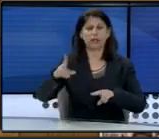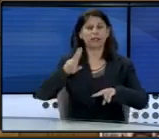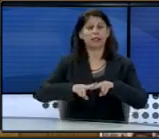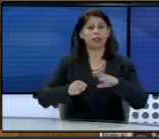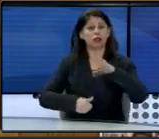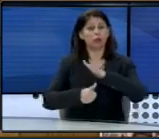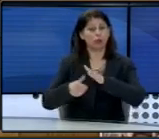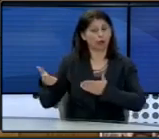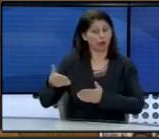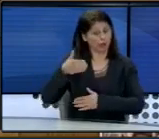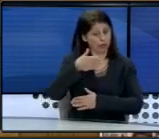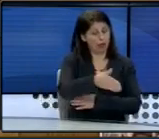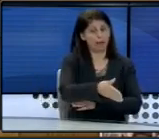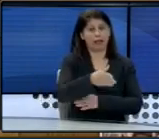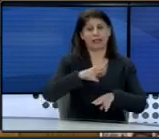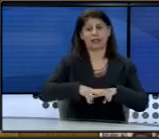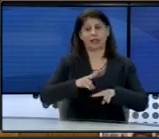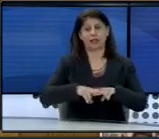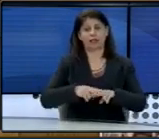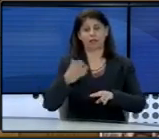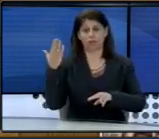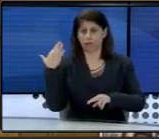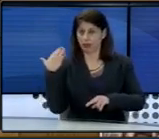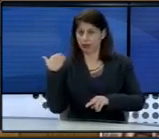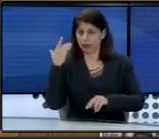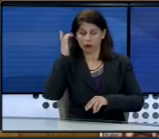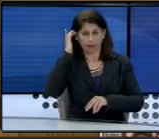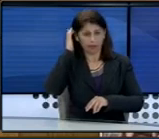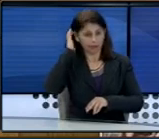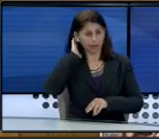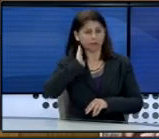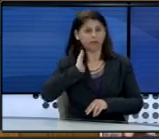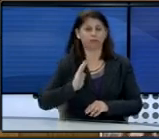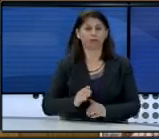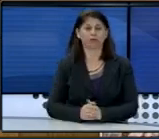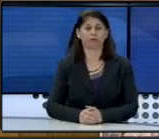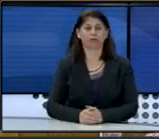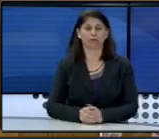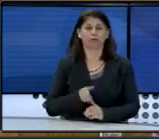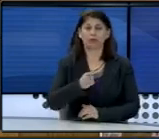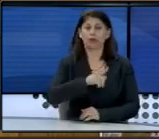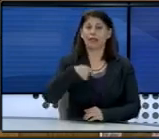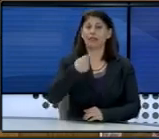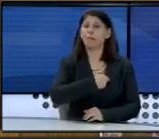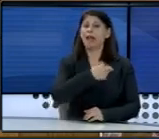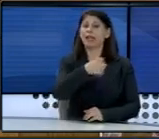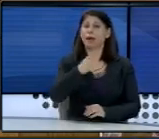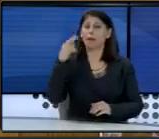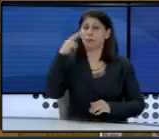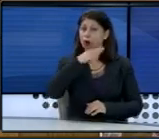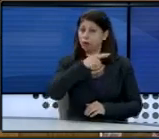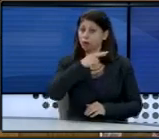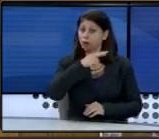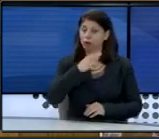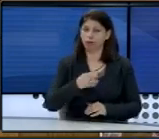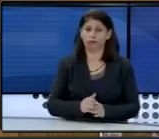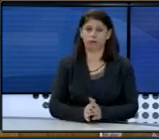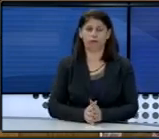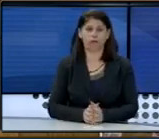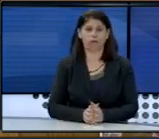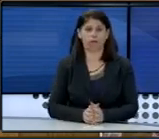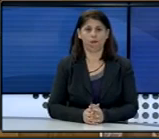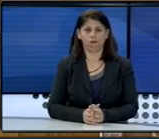Ισραηλινό πρόεδρο. Πριν λίγο καιρό υποδεχόταν τον Ισπανό πρωθυπουργό. Έχει